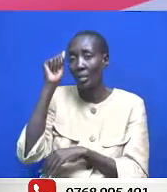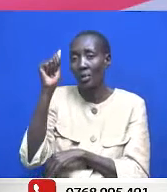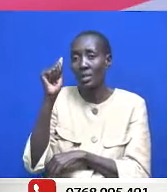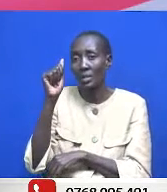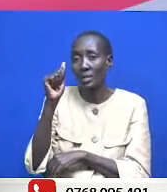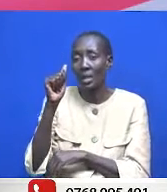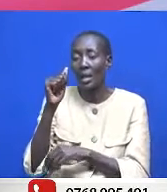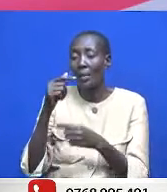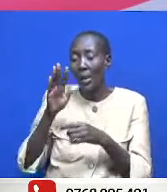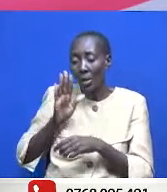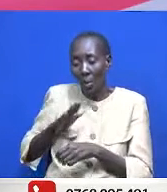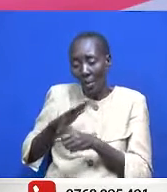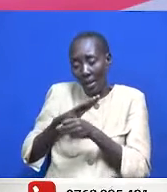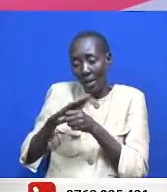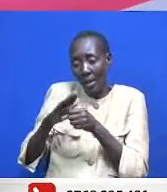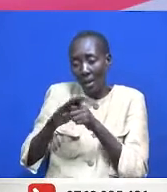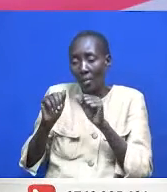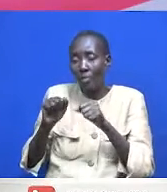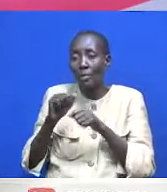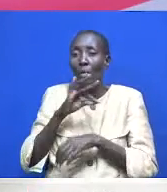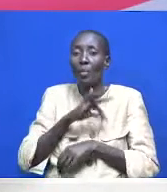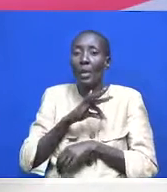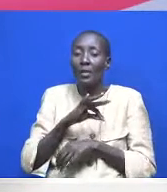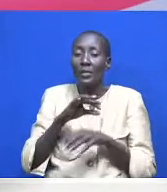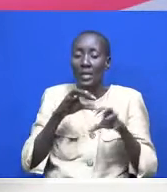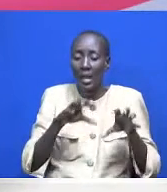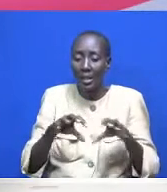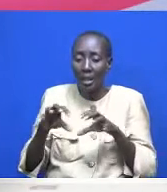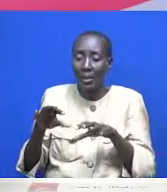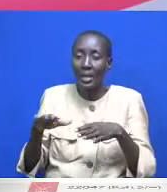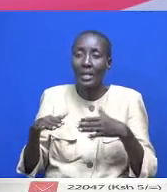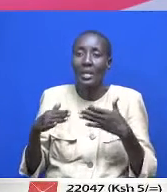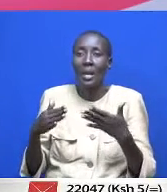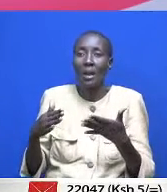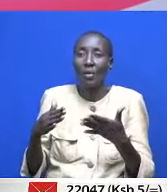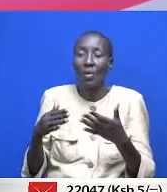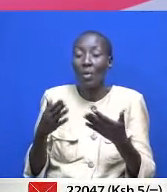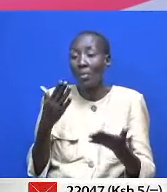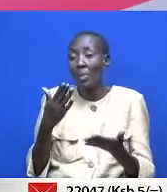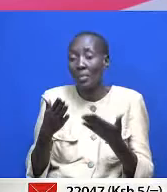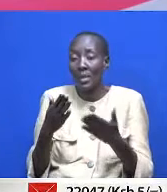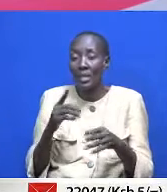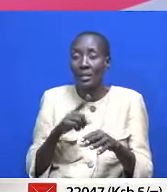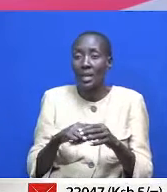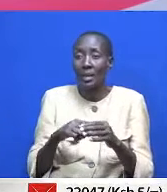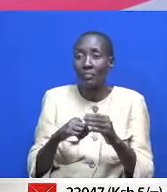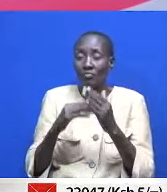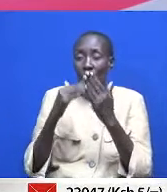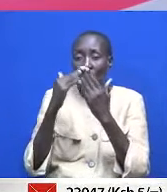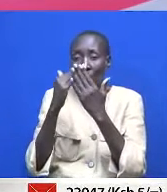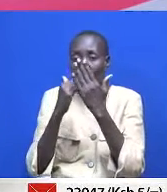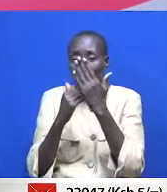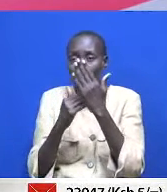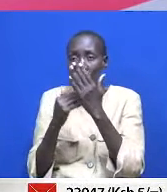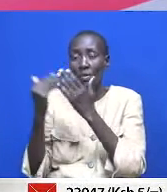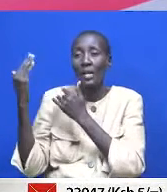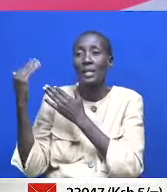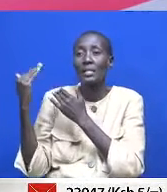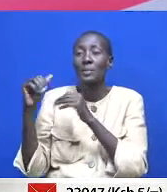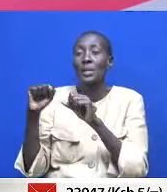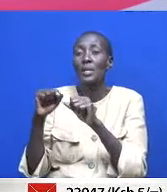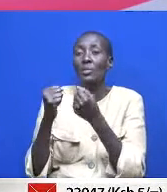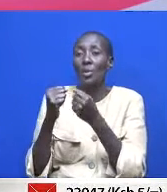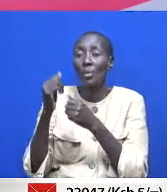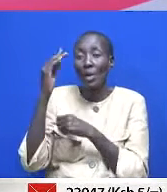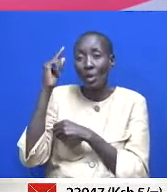kunufaika ama kufaidika katika hii soko katika hali ya mashindano ambayo inahitajika kufanyika. Unajua kwamba